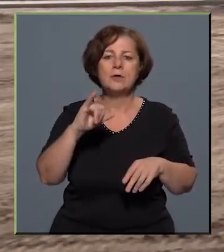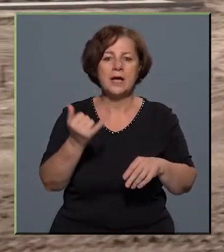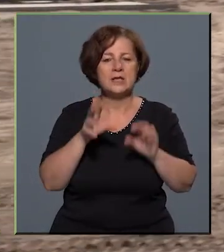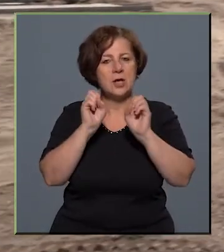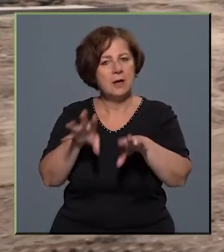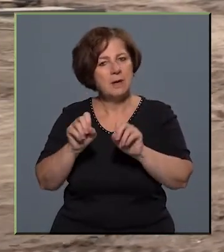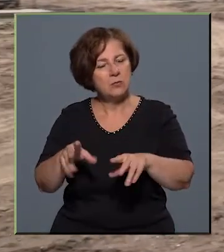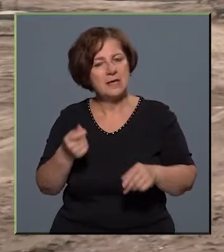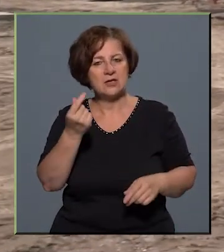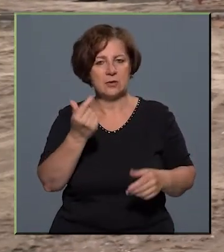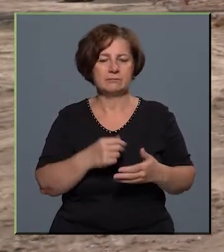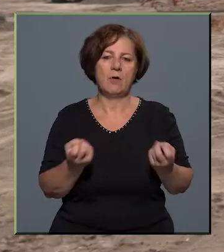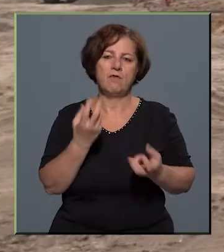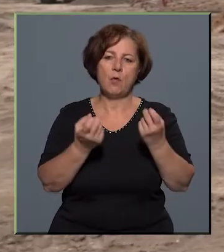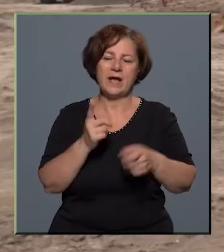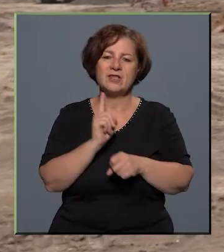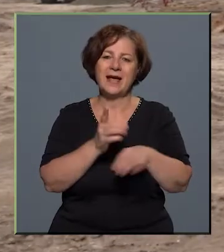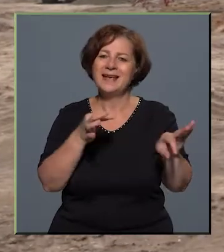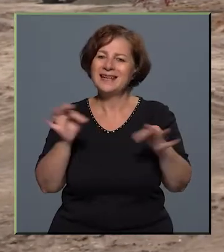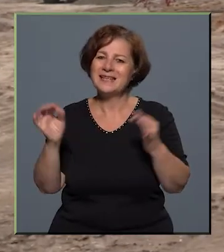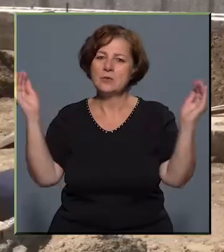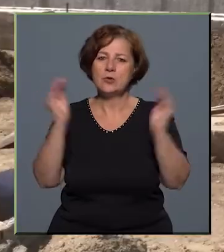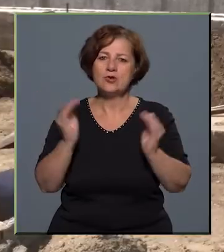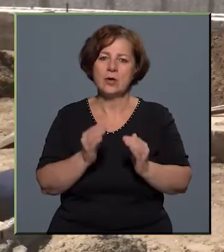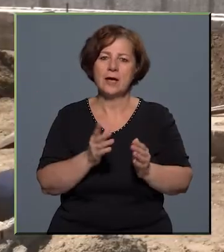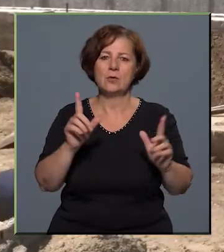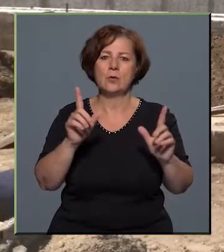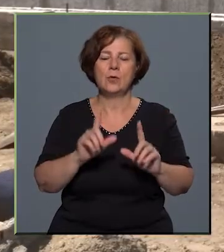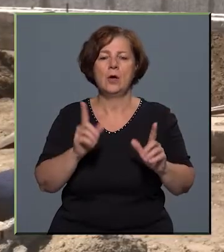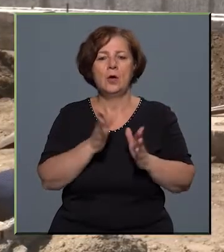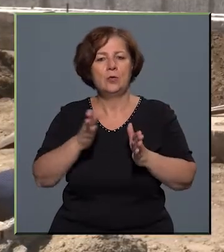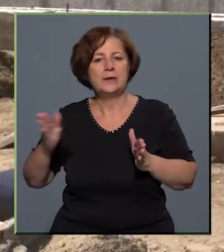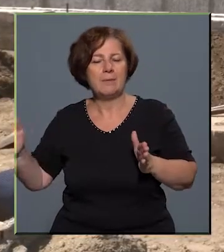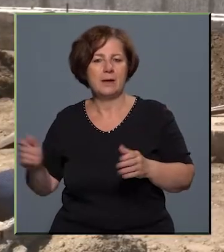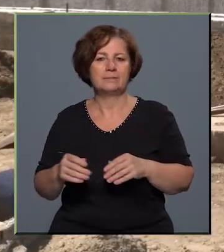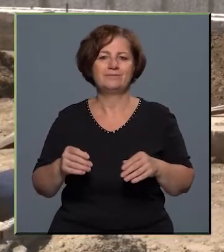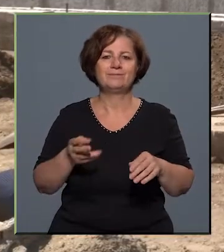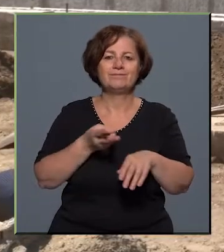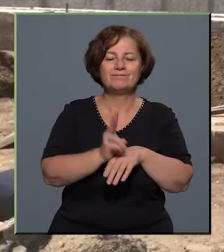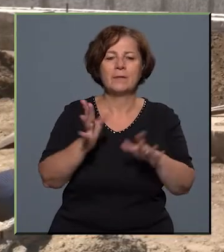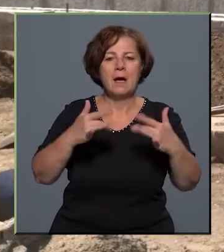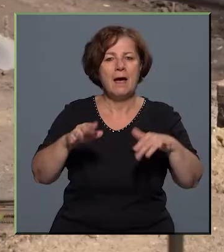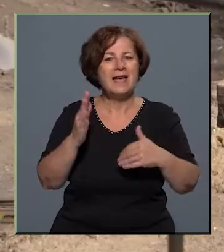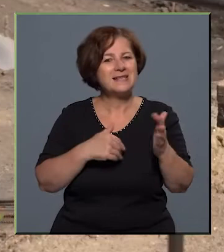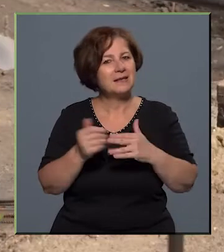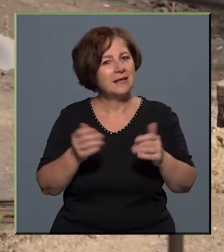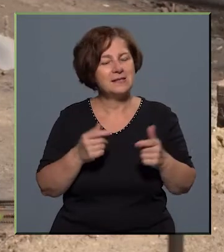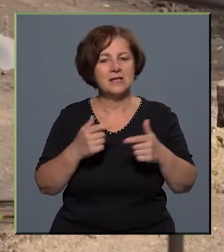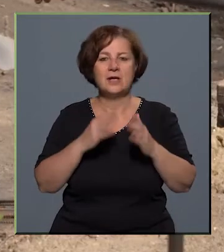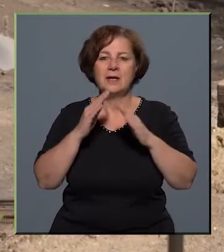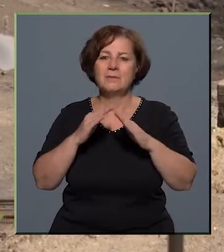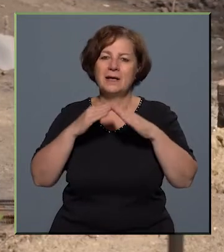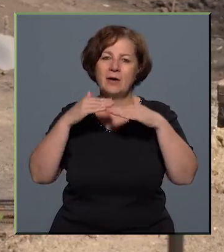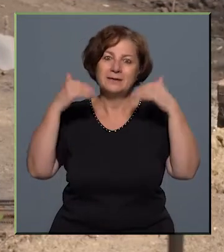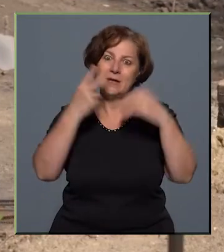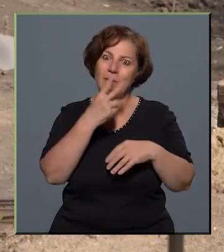is beruházásokra, de készüljünk arra, hogy csökkenő ütemben. Szóval azért a helyzetkezeléshez meg a